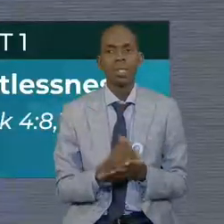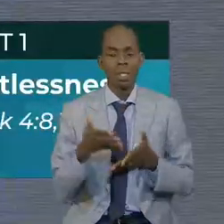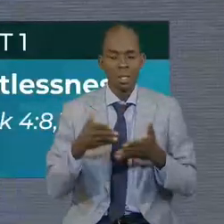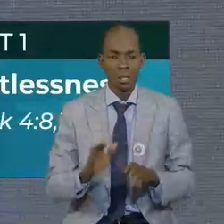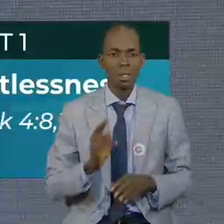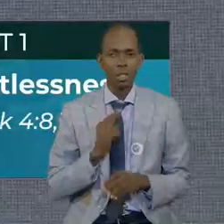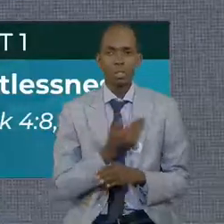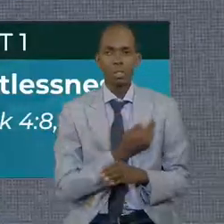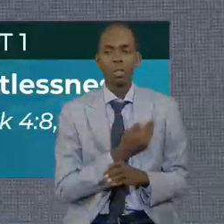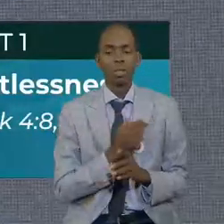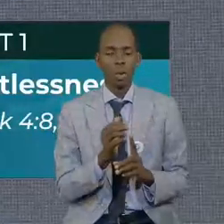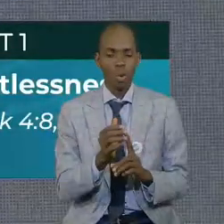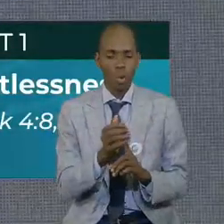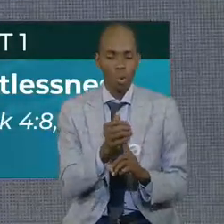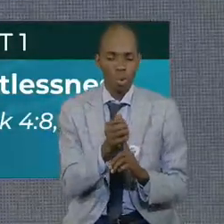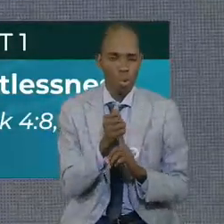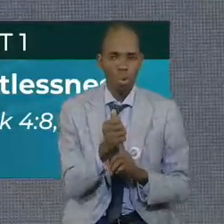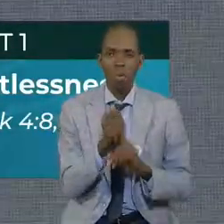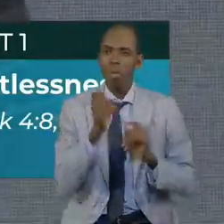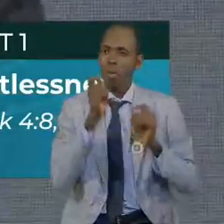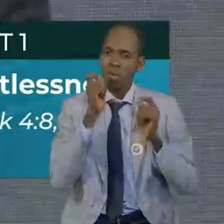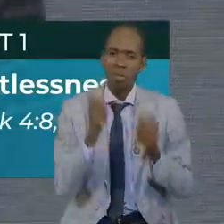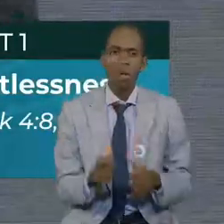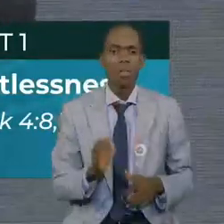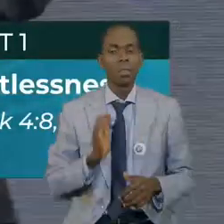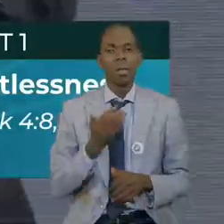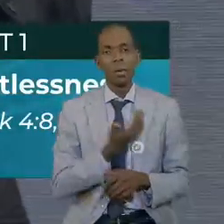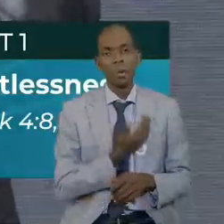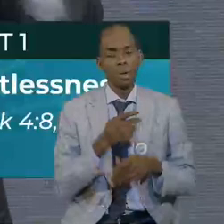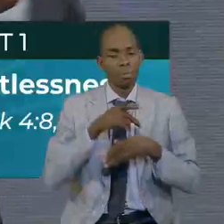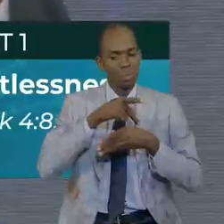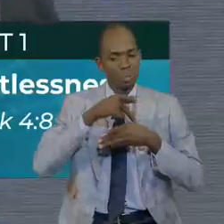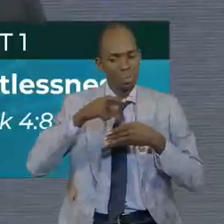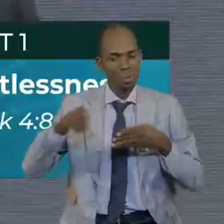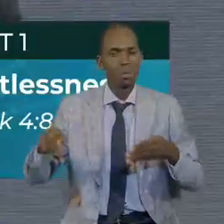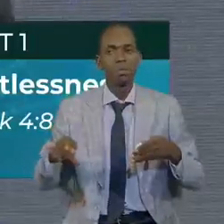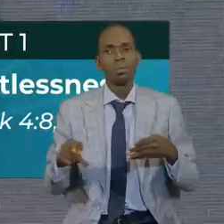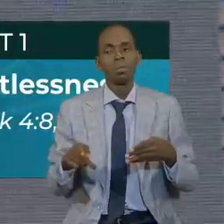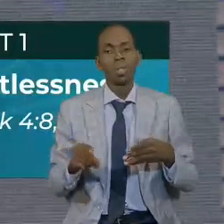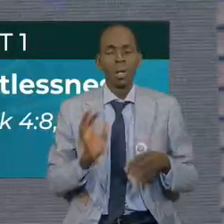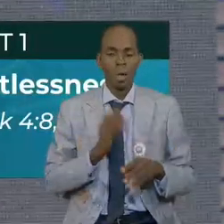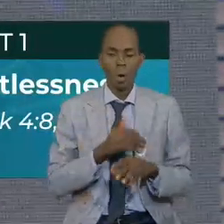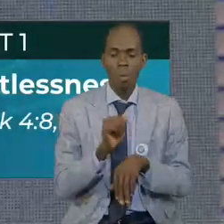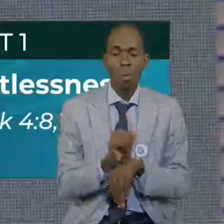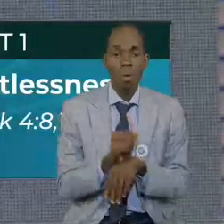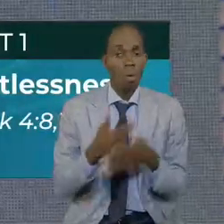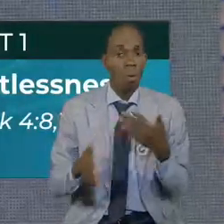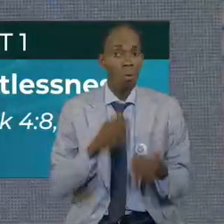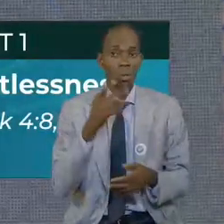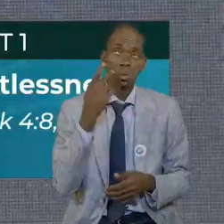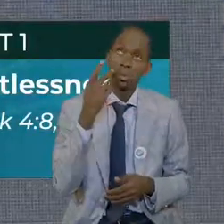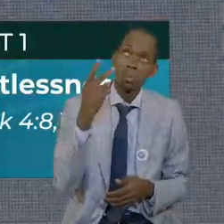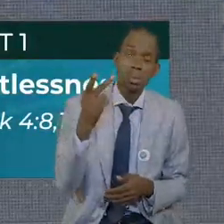hold fast our profession. Demeurons fermes dans la foi que nous professons. Whatever you see, whatever you hear, let us